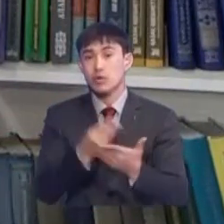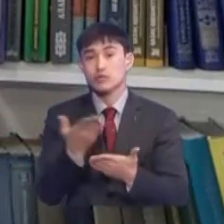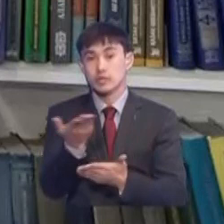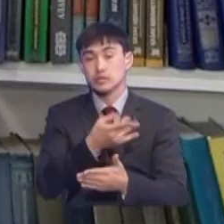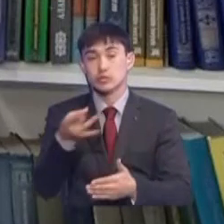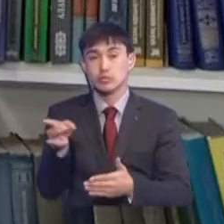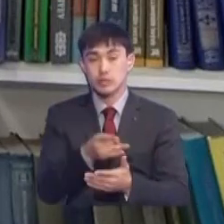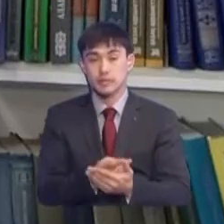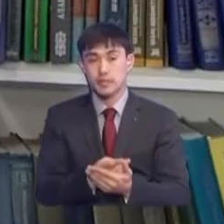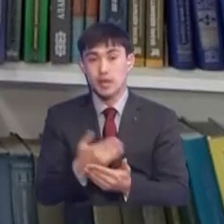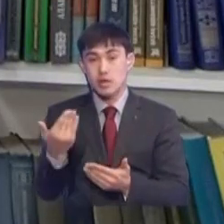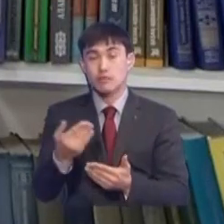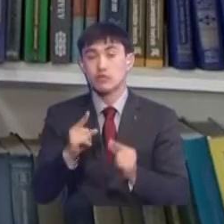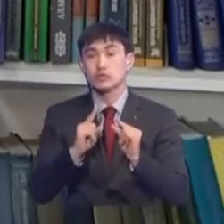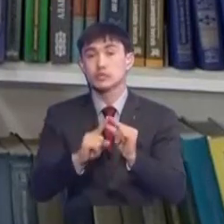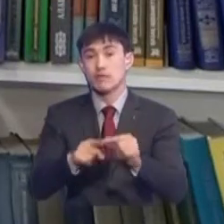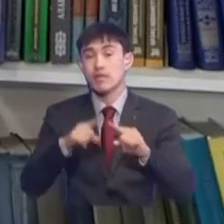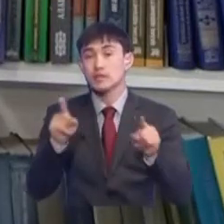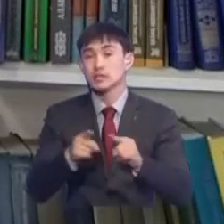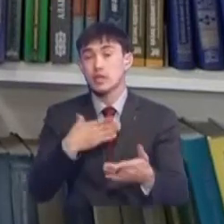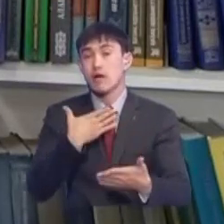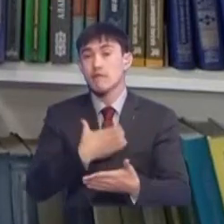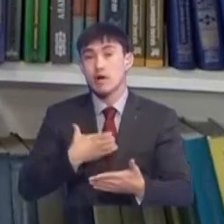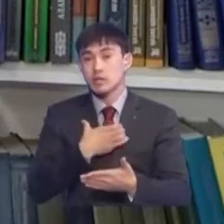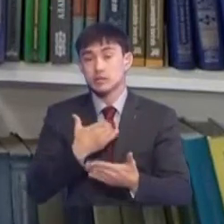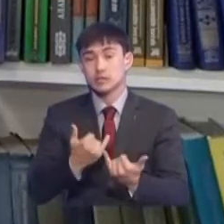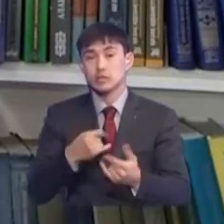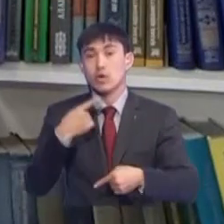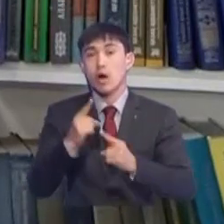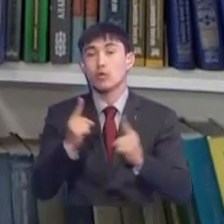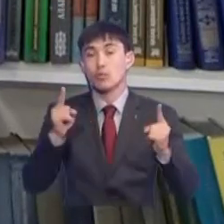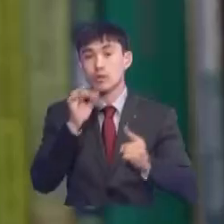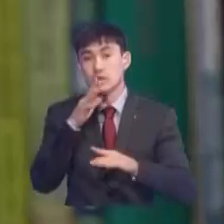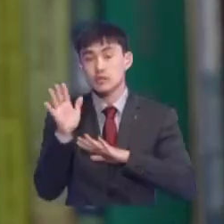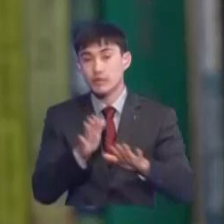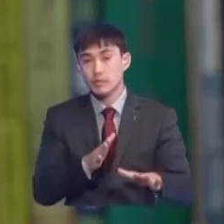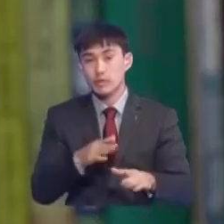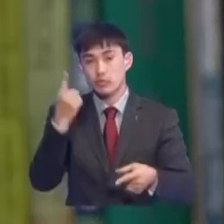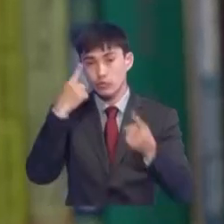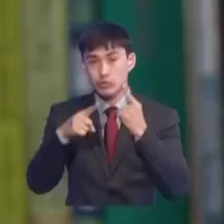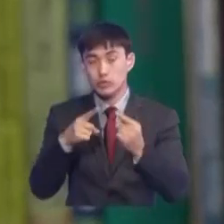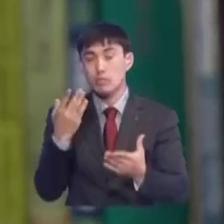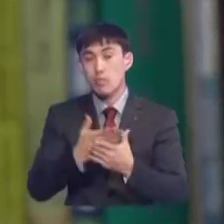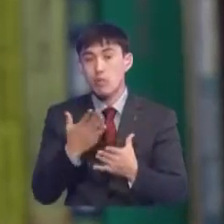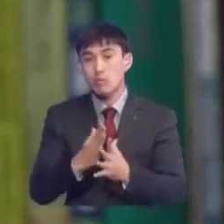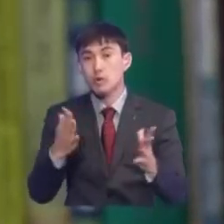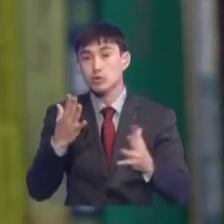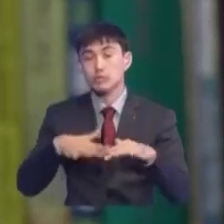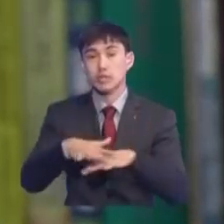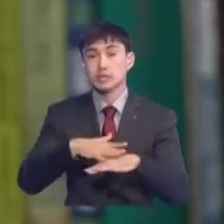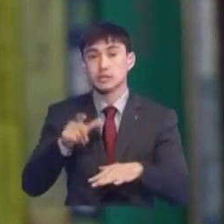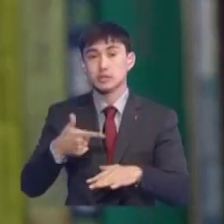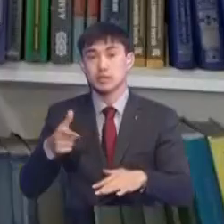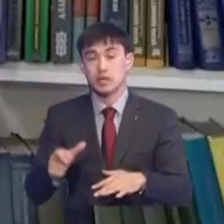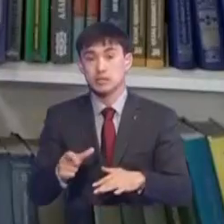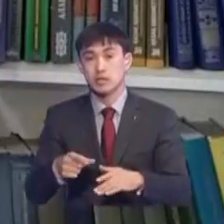республики его слова назидания остаются актуальными даже спустя такое огромное количество времени Его творчество помогло большому числу казахстанских